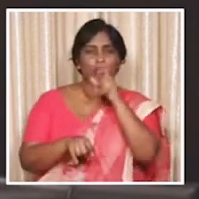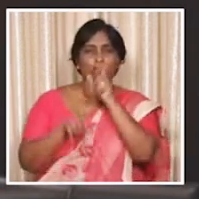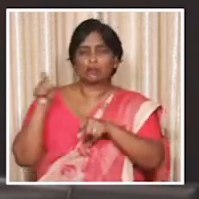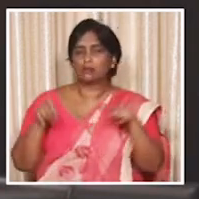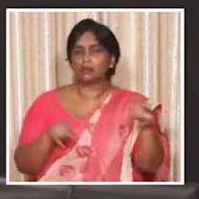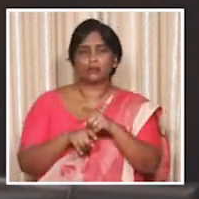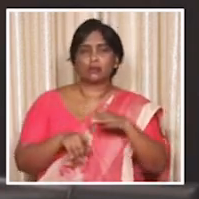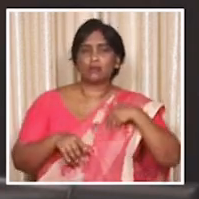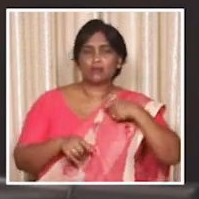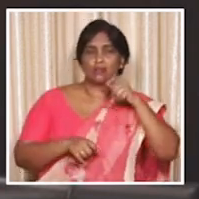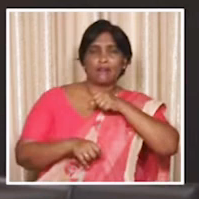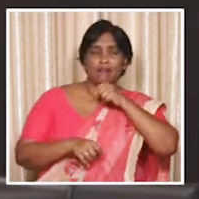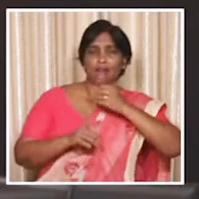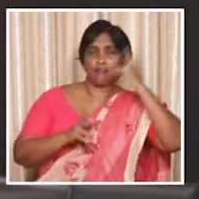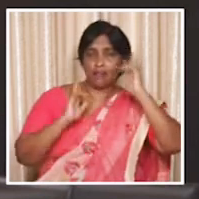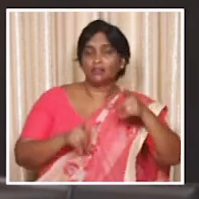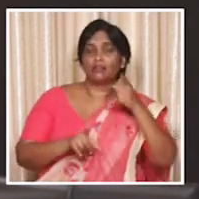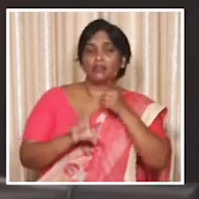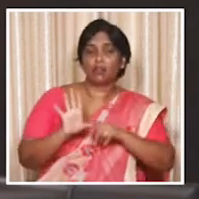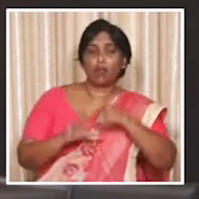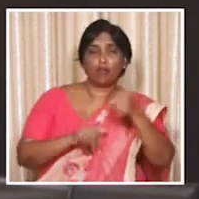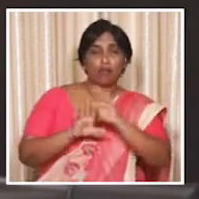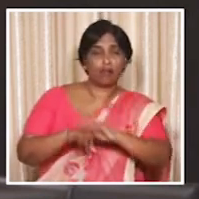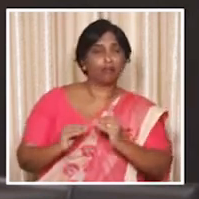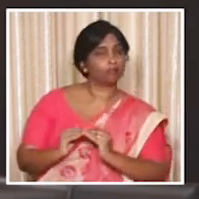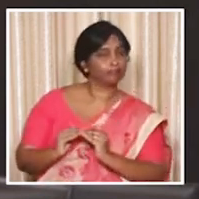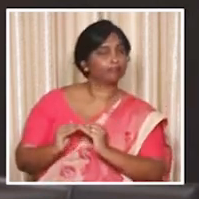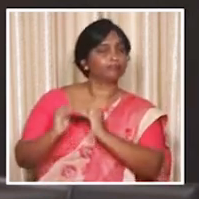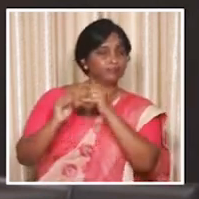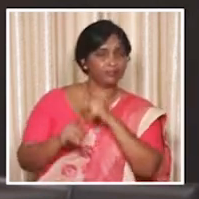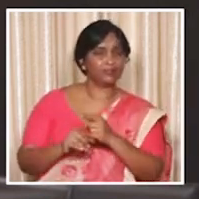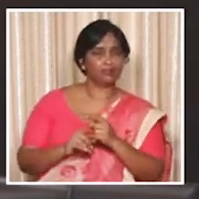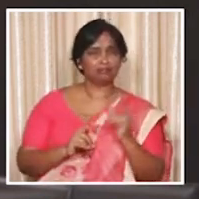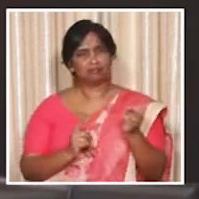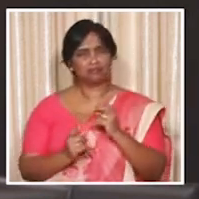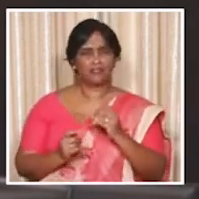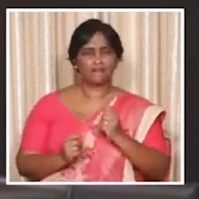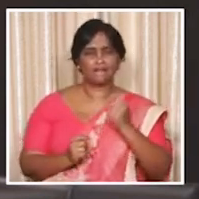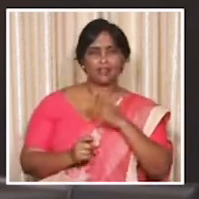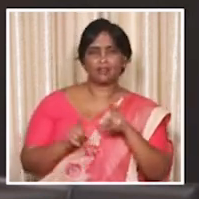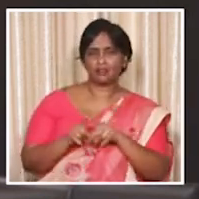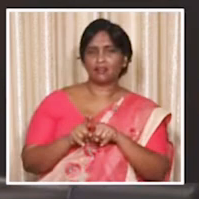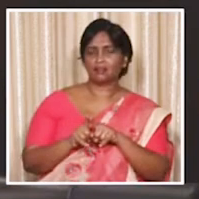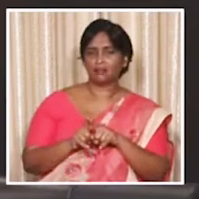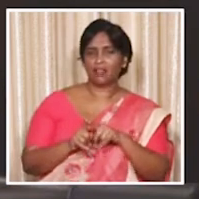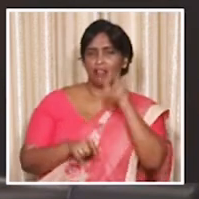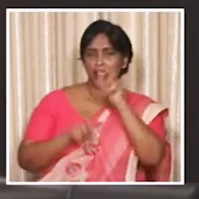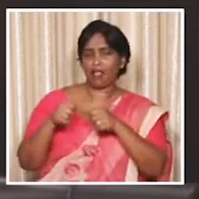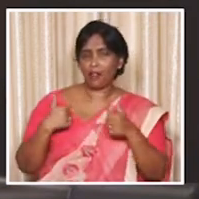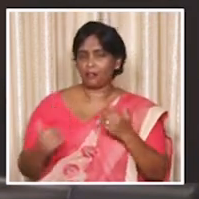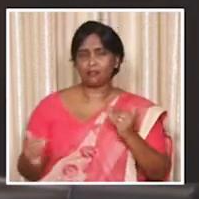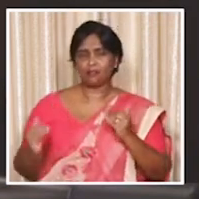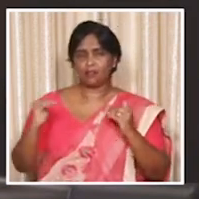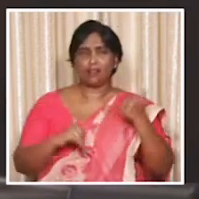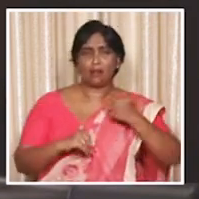ඒ වගේම ජ්‍යෙෂ්ඨ ක්‍රීඩකයෝ, සමහර ජ්‍යෙෂ්ඨ ක්‍රීඩකයෝ අලුත් ක්‍රීඩකයෝ නැගලා එනකොට මේ යම් යම් ලෙජන්ඩ්ස්ලාට සමහරුන්ට අලුත් ක්‍රීඩකයෝ